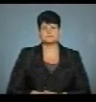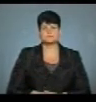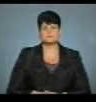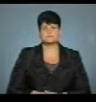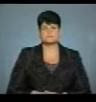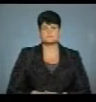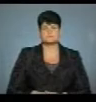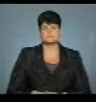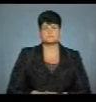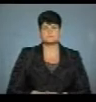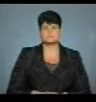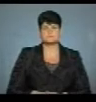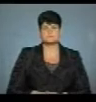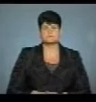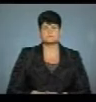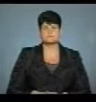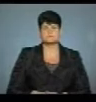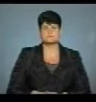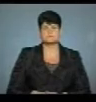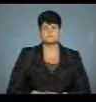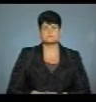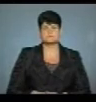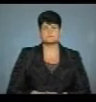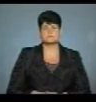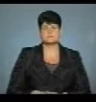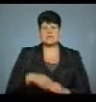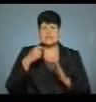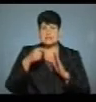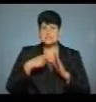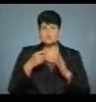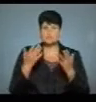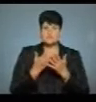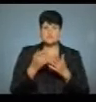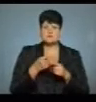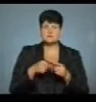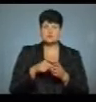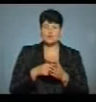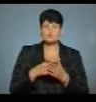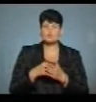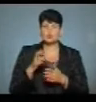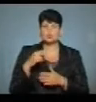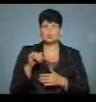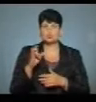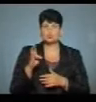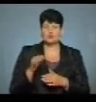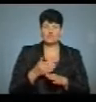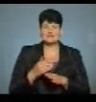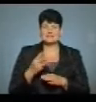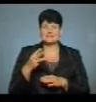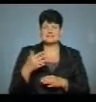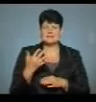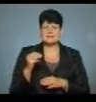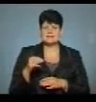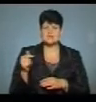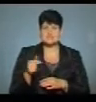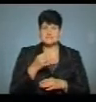на Суспільному. Тернопіль. На зйомки фільму із міського бюджету Дубна виділили 35 тисяч гривень,